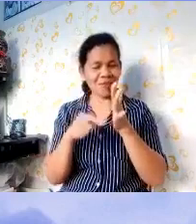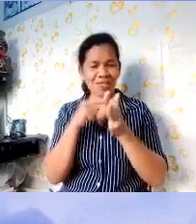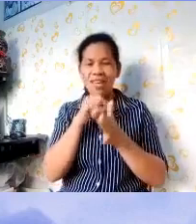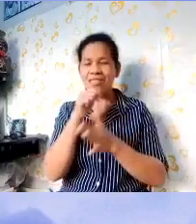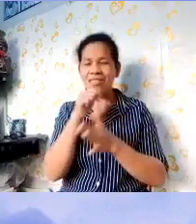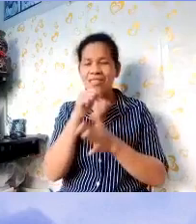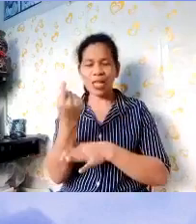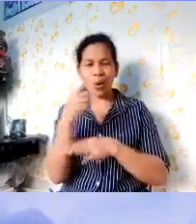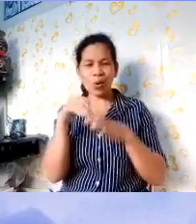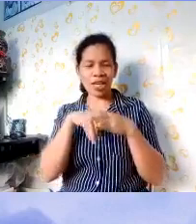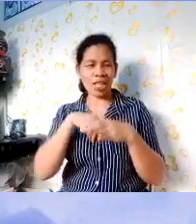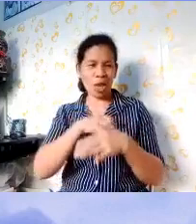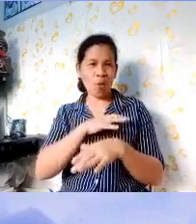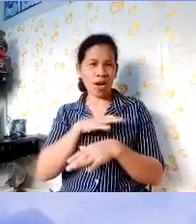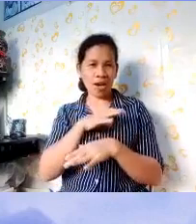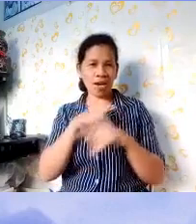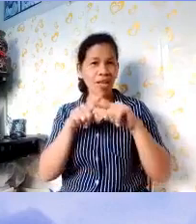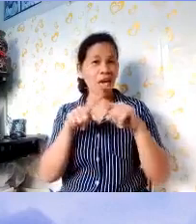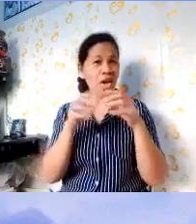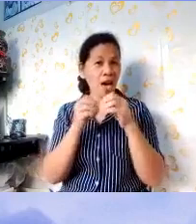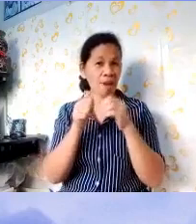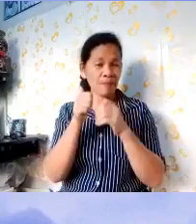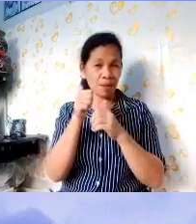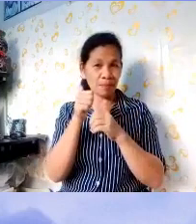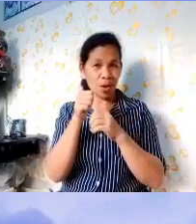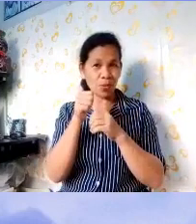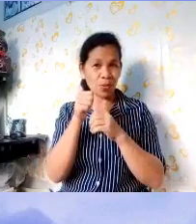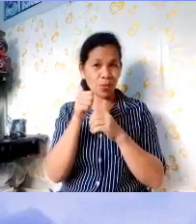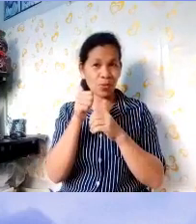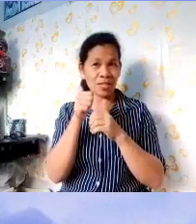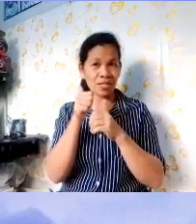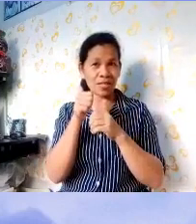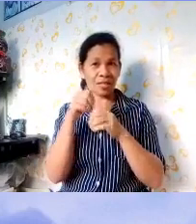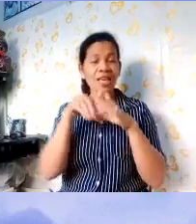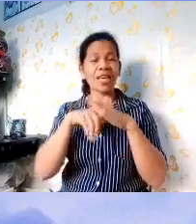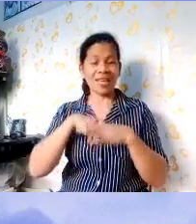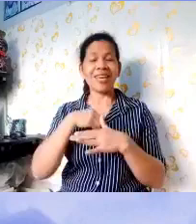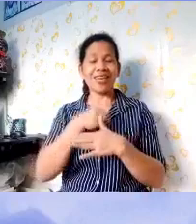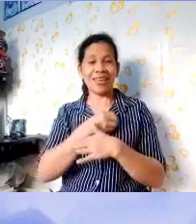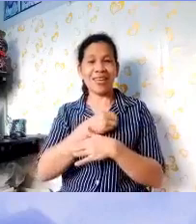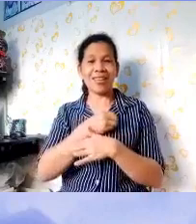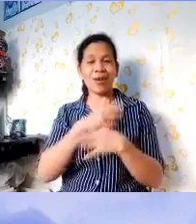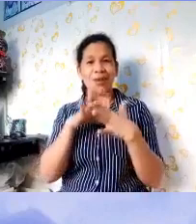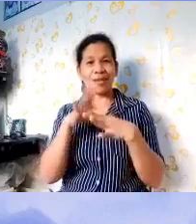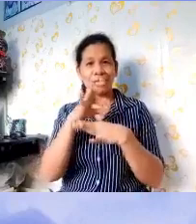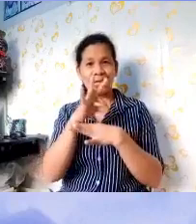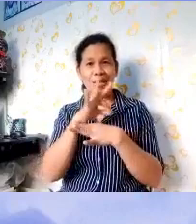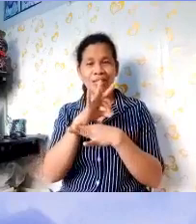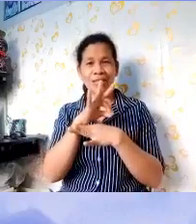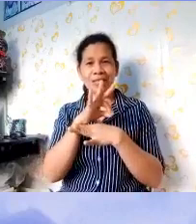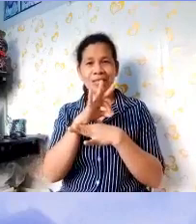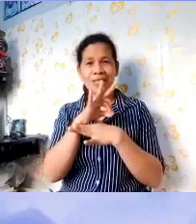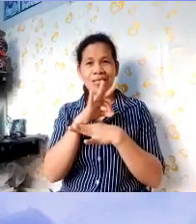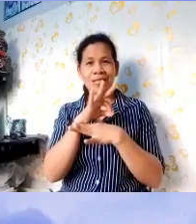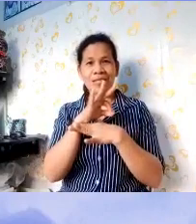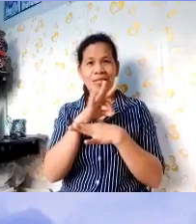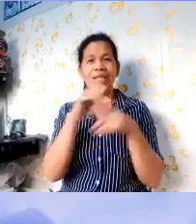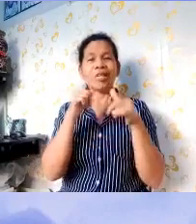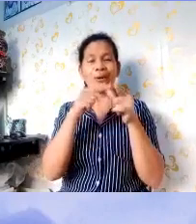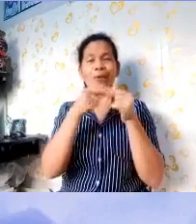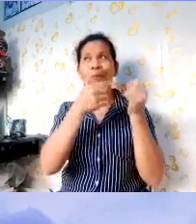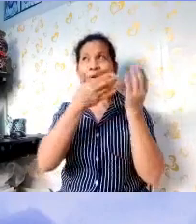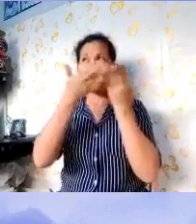karakter, kundi lalong higit sa atin pong mga kaluluwang nadala sa panan ng ating